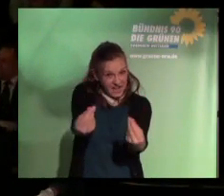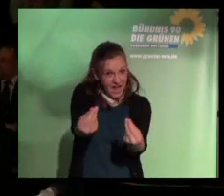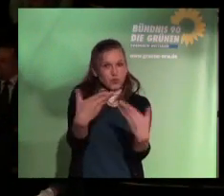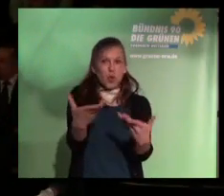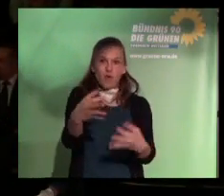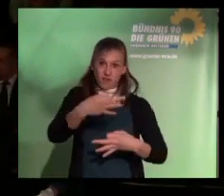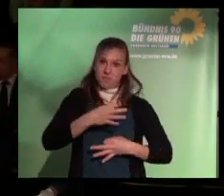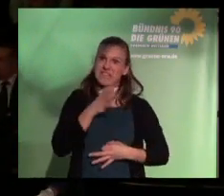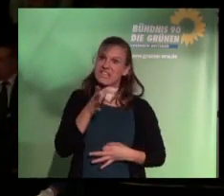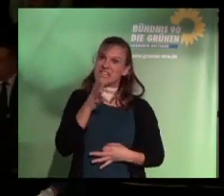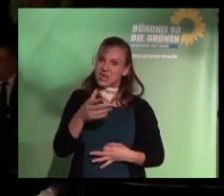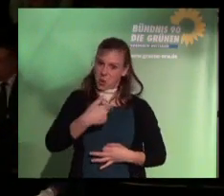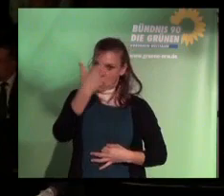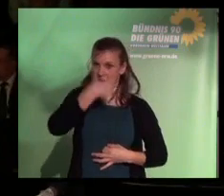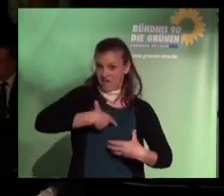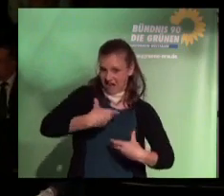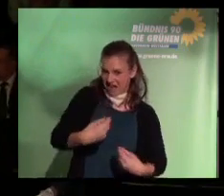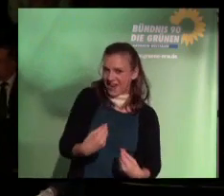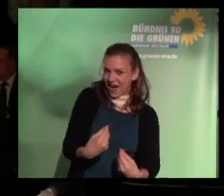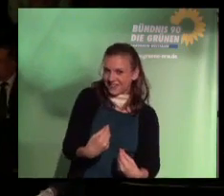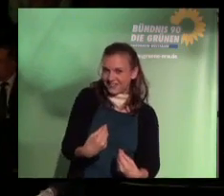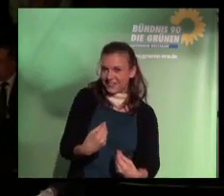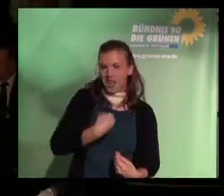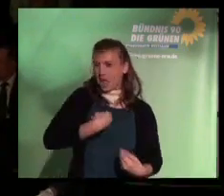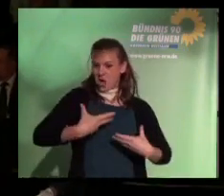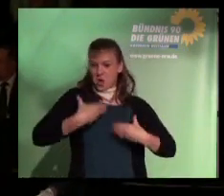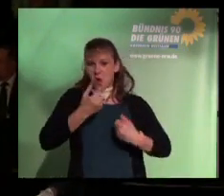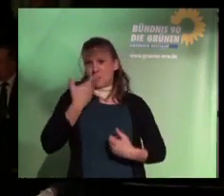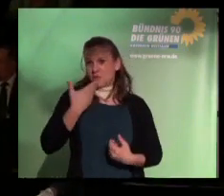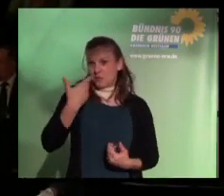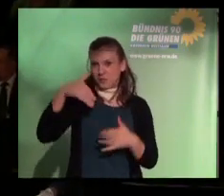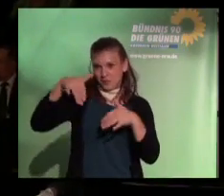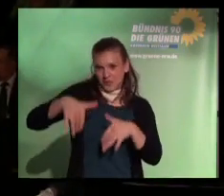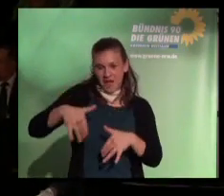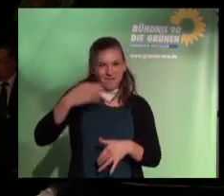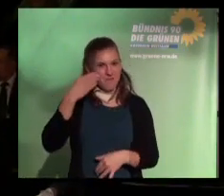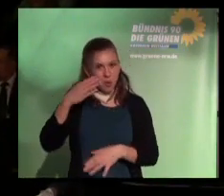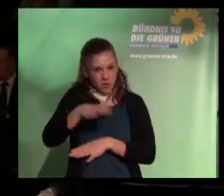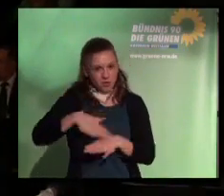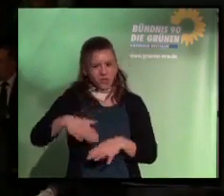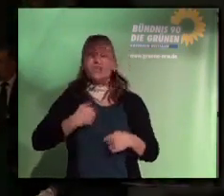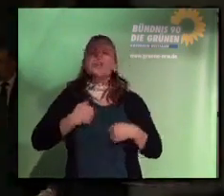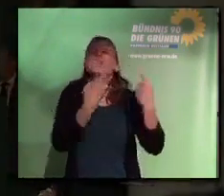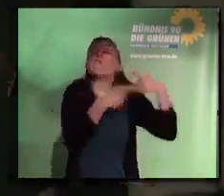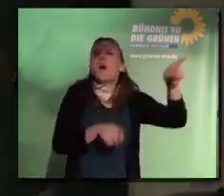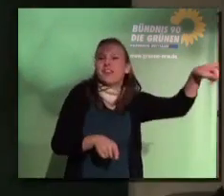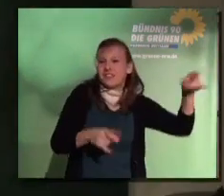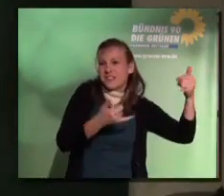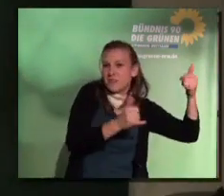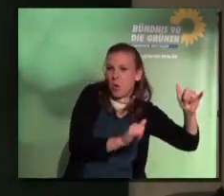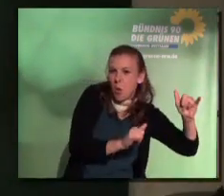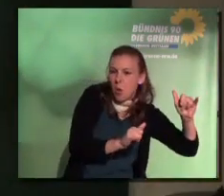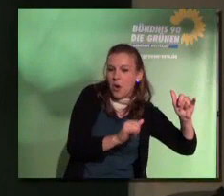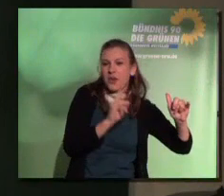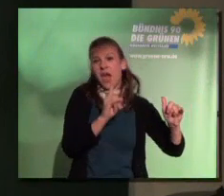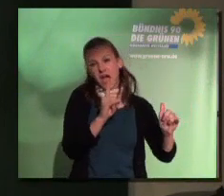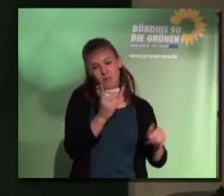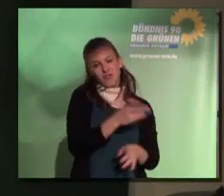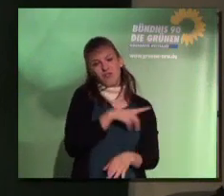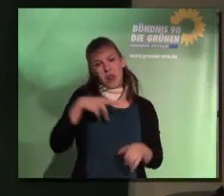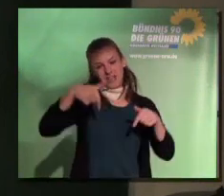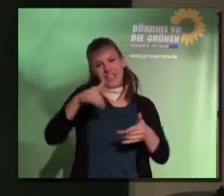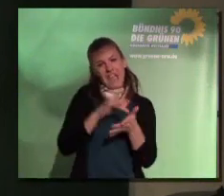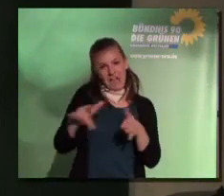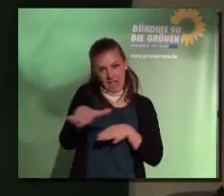Risiko, mich einzuladen, ne? Also ich komme ja nicht so aus Köln, ne? Bin eigentlich ganz woanders geboren, aber ich bin jetzt schon lange im Rheinland.